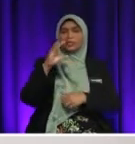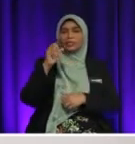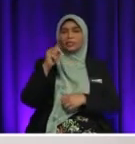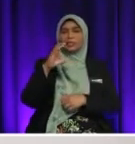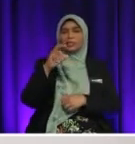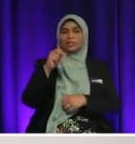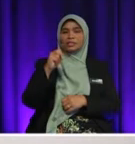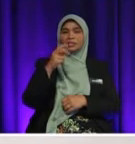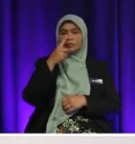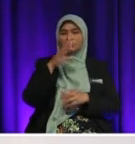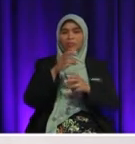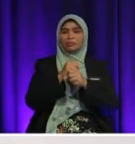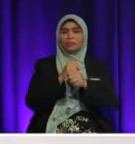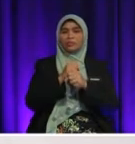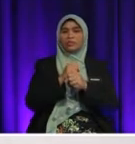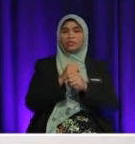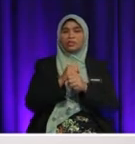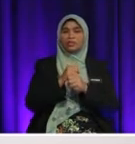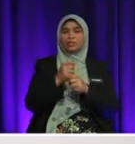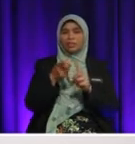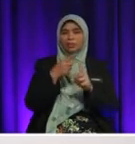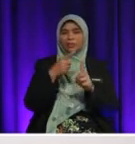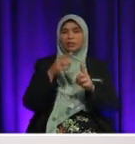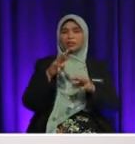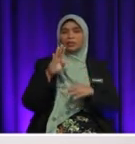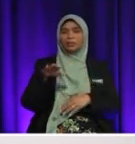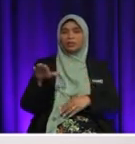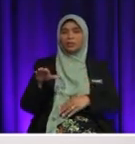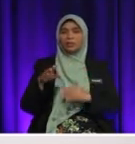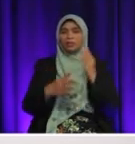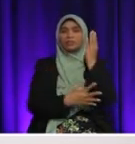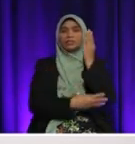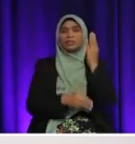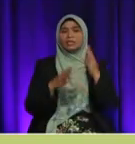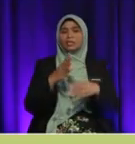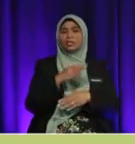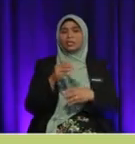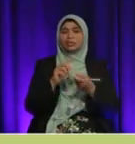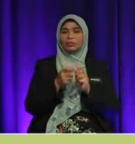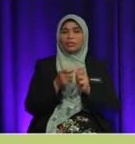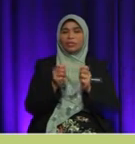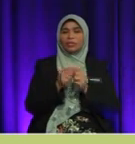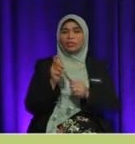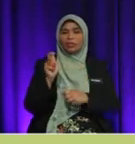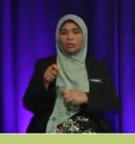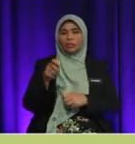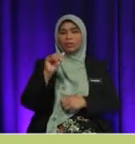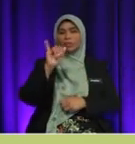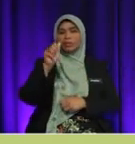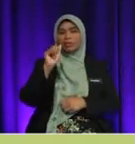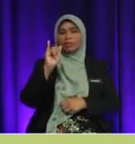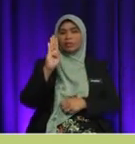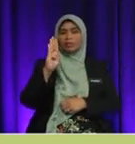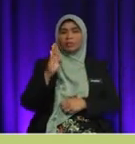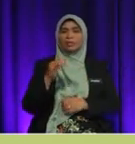budak miskin tu. Lepas tu, dan ditukarkan dengan tongkat ajaib. Akhirnya, kedua-dua barang